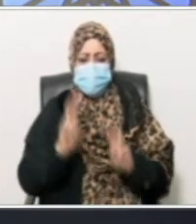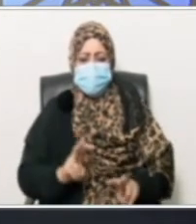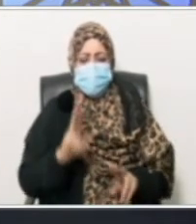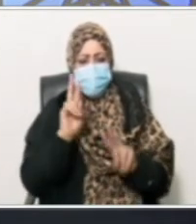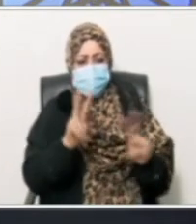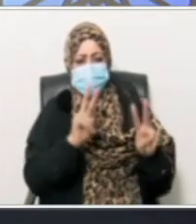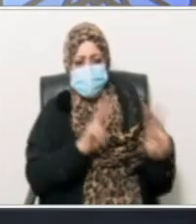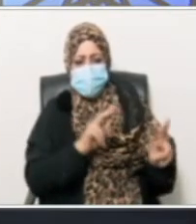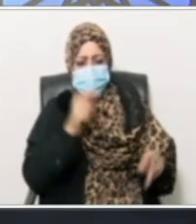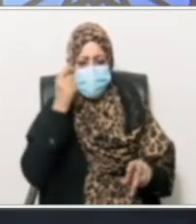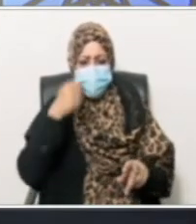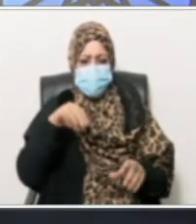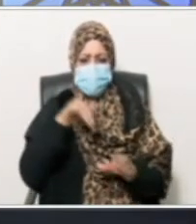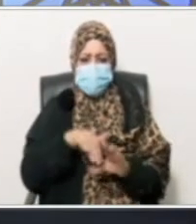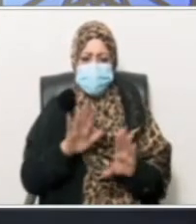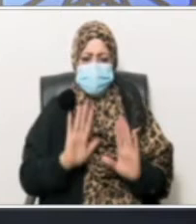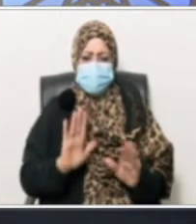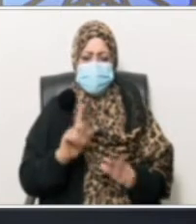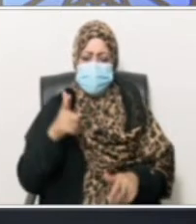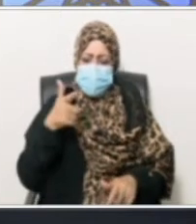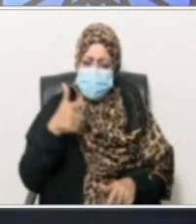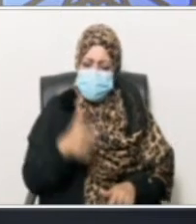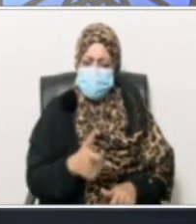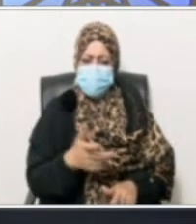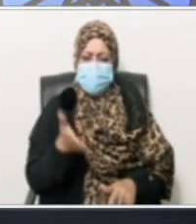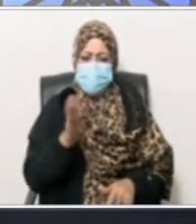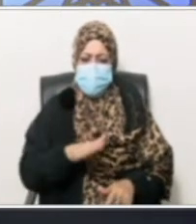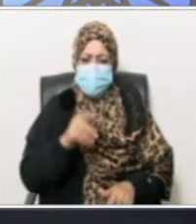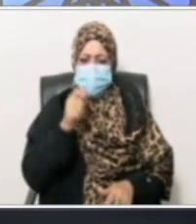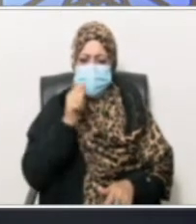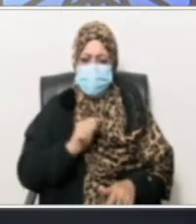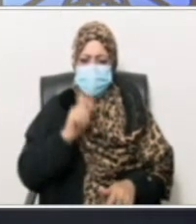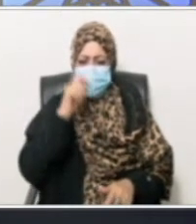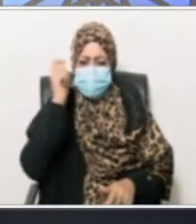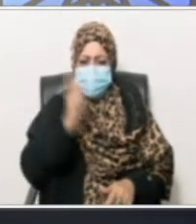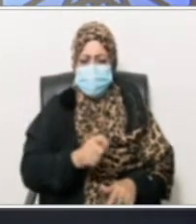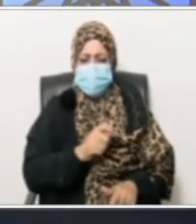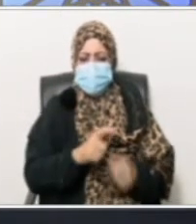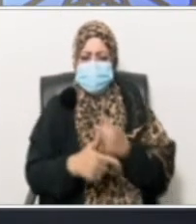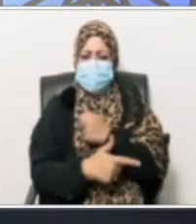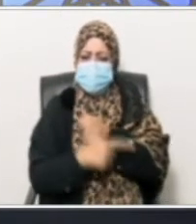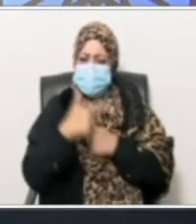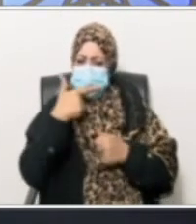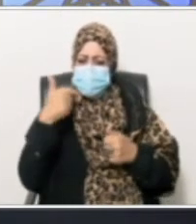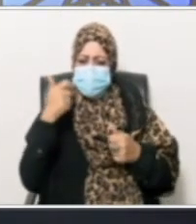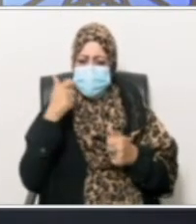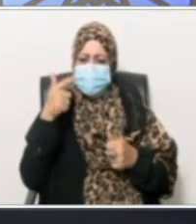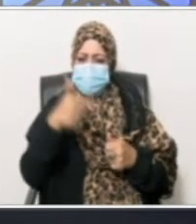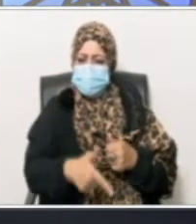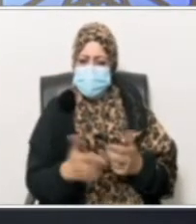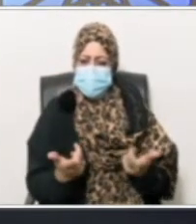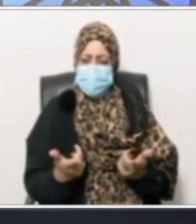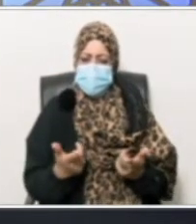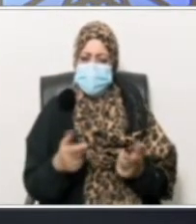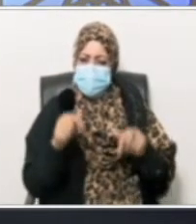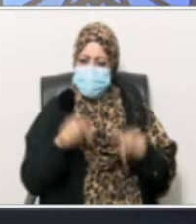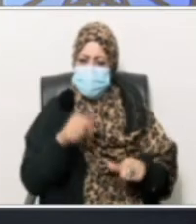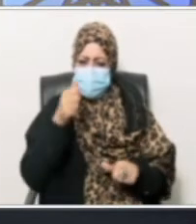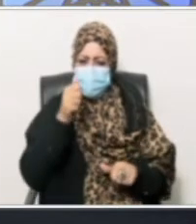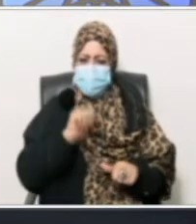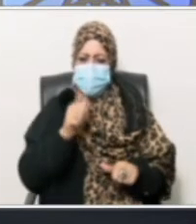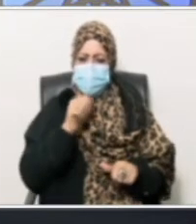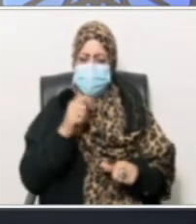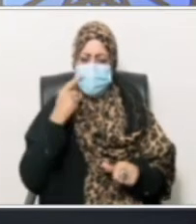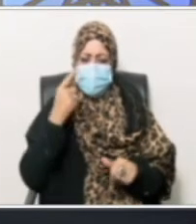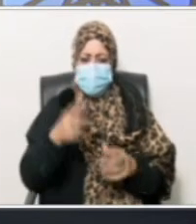وحاربت الروس والجنجويد من اجل الرجل هو يقعد موجود؟ بالله عليك نبوك تفهمنا يا شيخ انا ما تفهمنا. لما تتكلم تقول